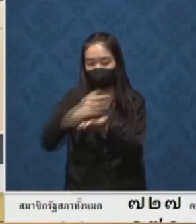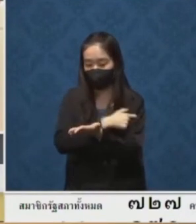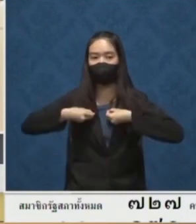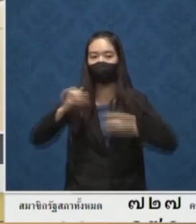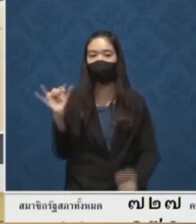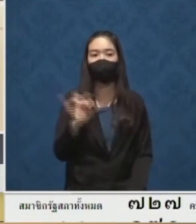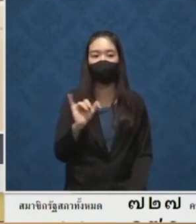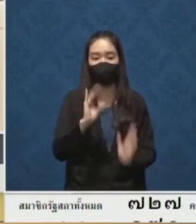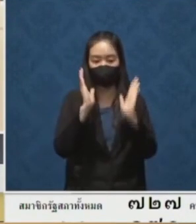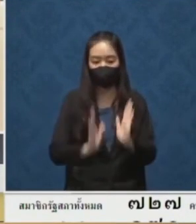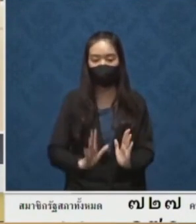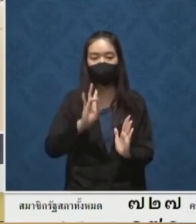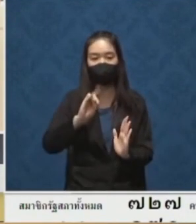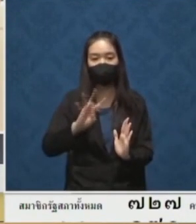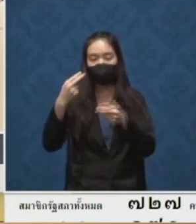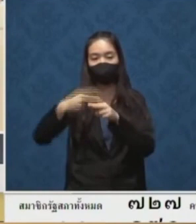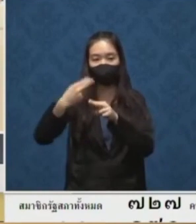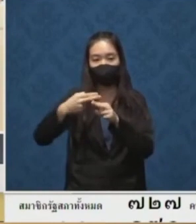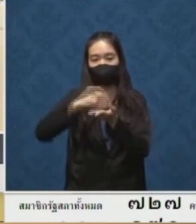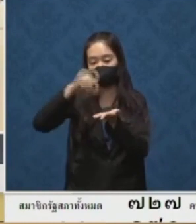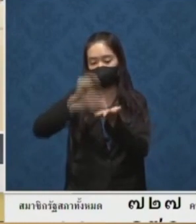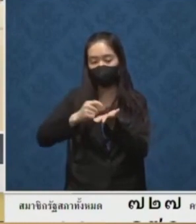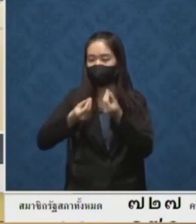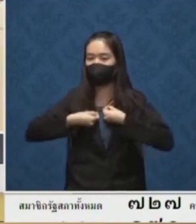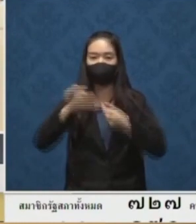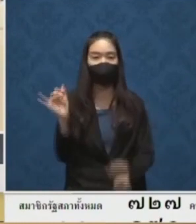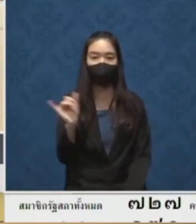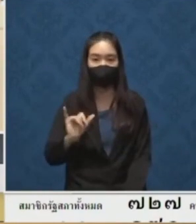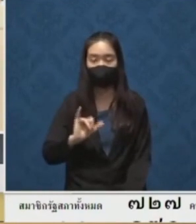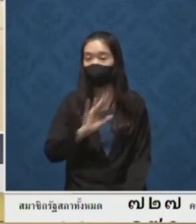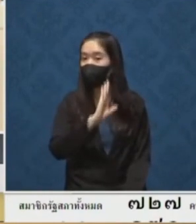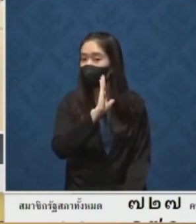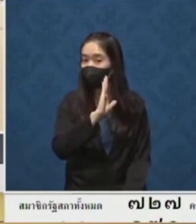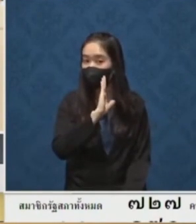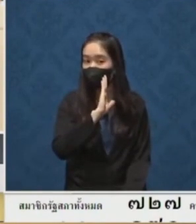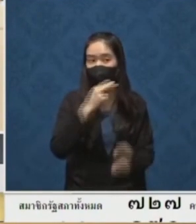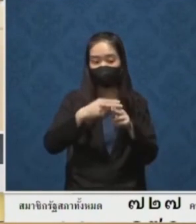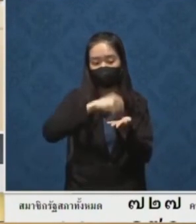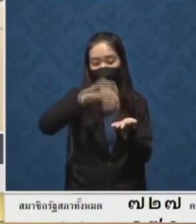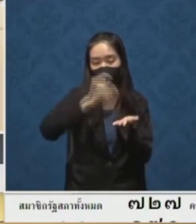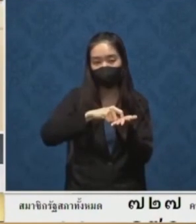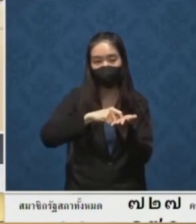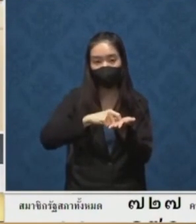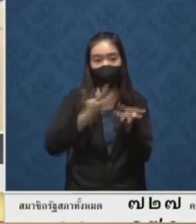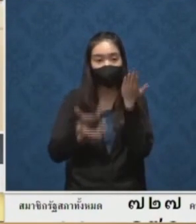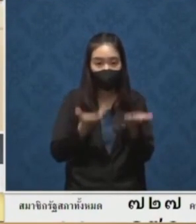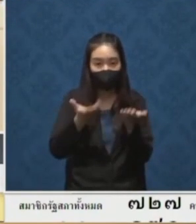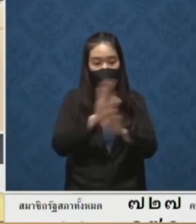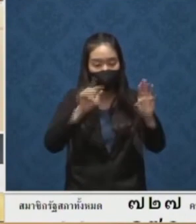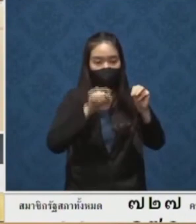รายนี้เพราะฉะนั้นอัที่จริงถึงแม้จะไม่ได้มีการตราพระทานตรา